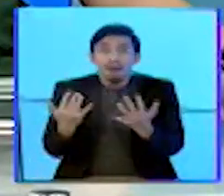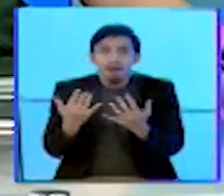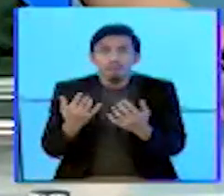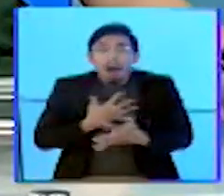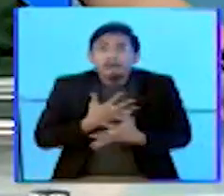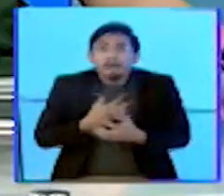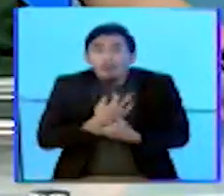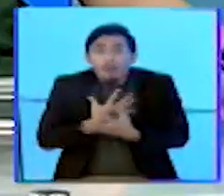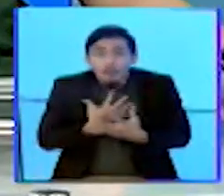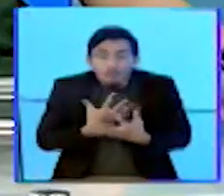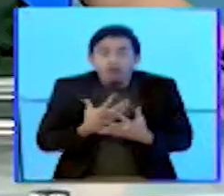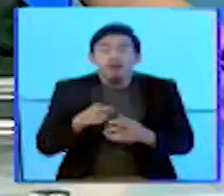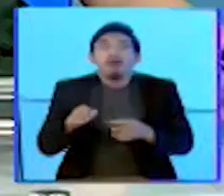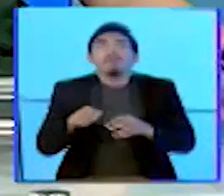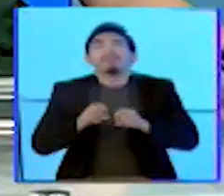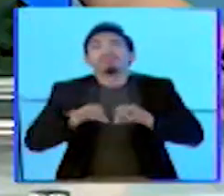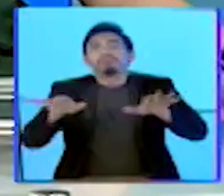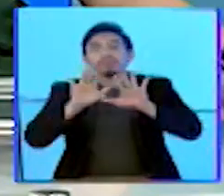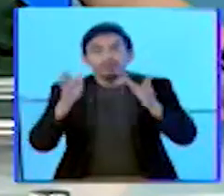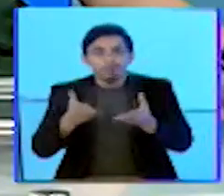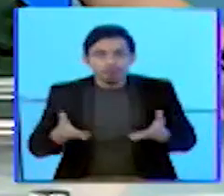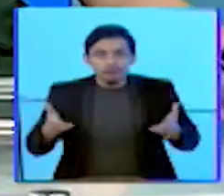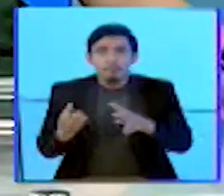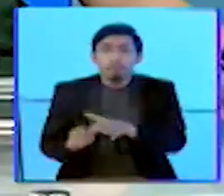sekitar bahkan viral di media sosial